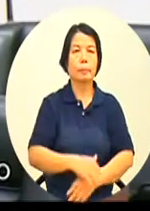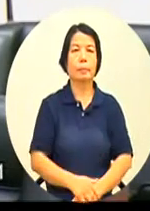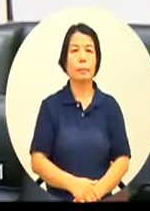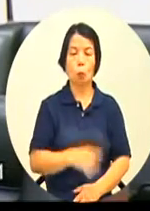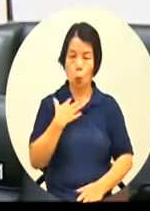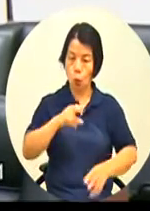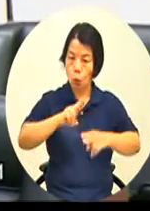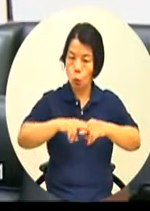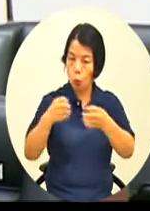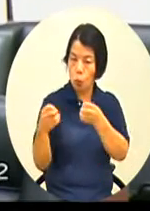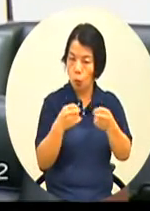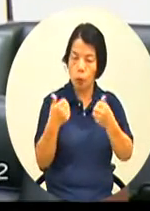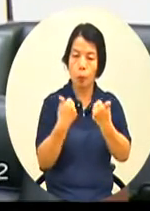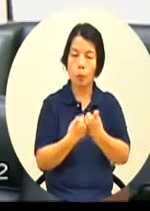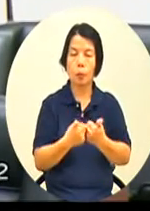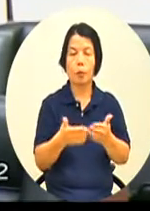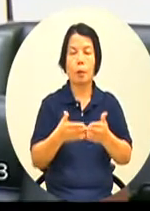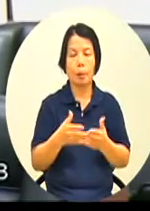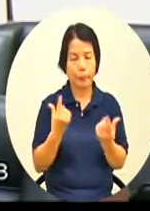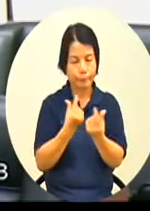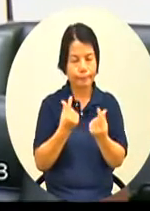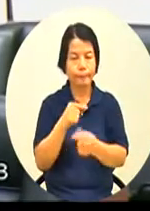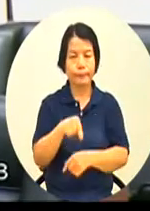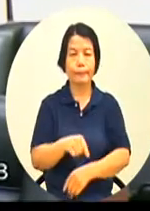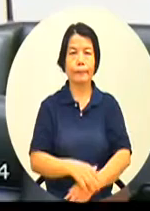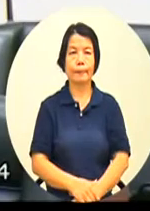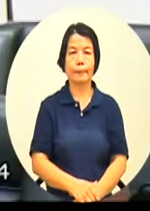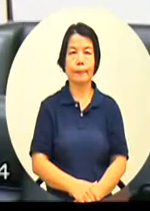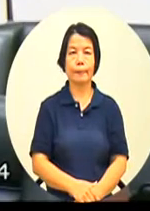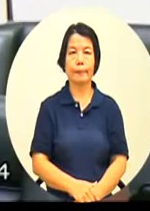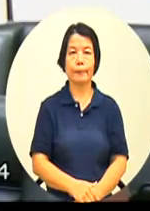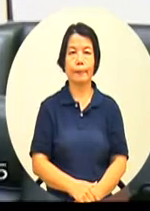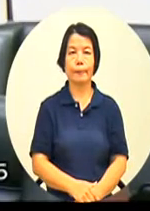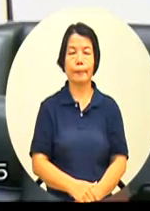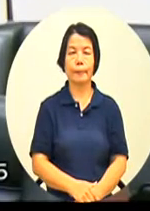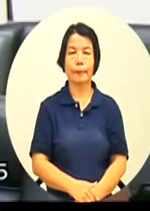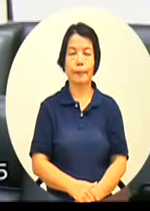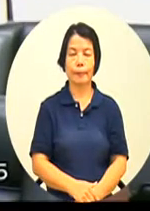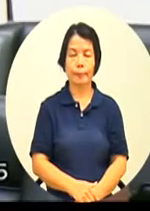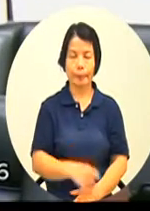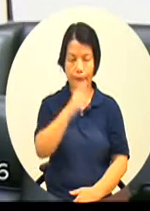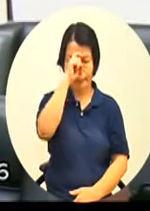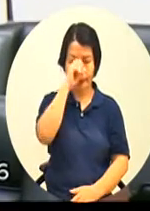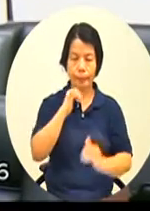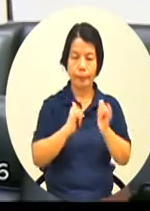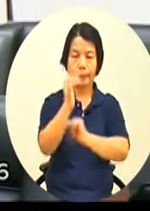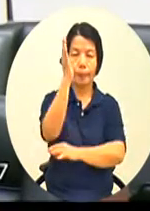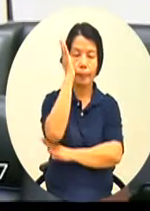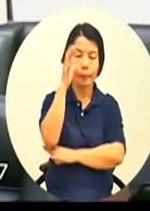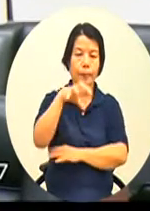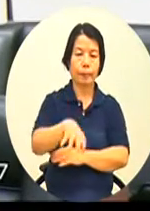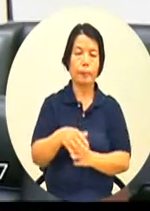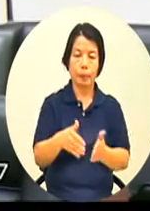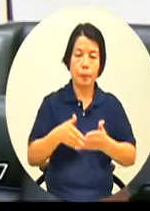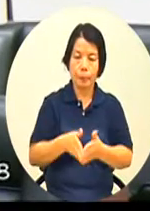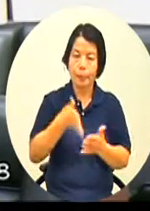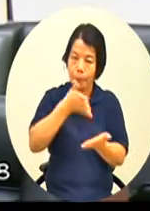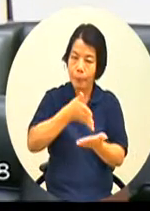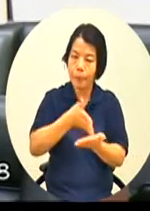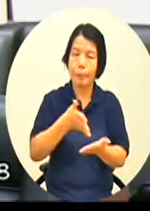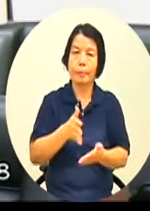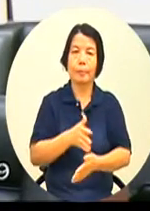来当我今天咨询的主要的内容，那也希望民政局可以在这个咨询的内容里面